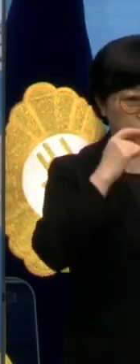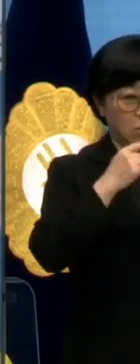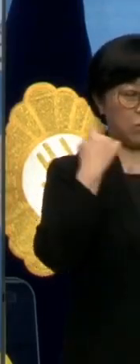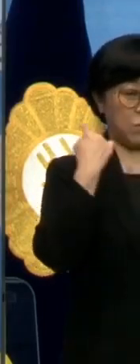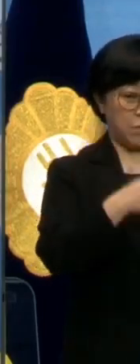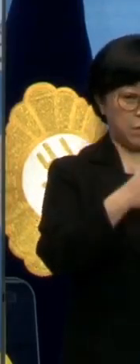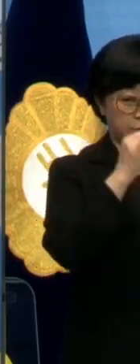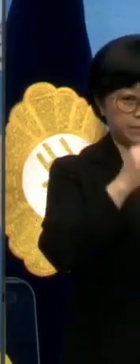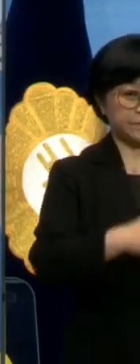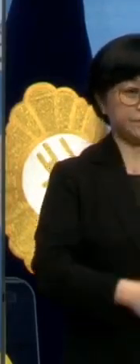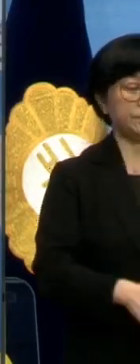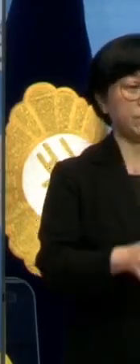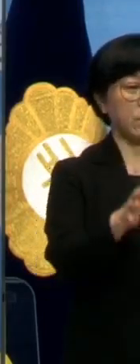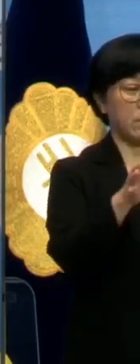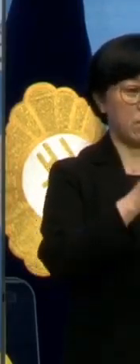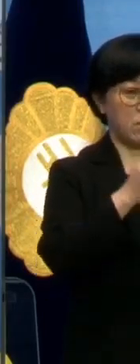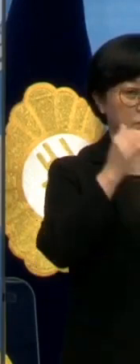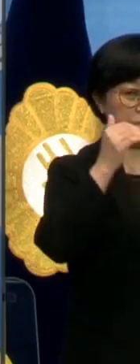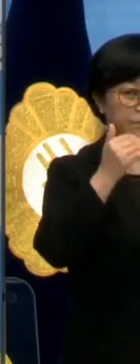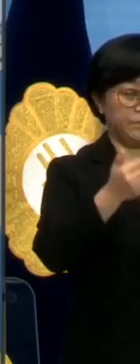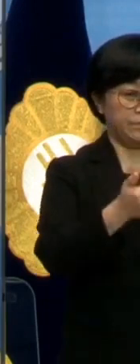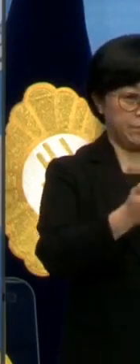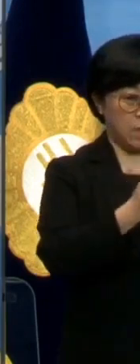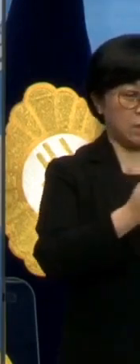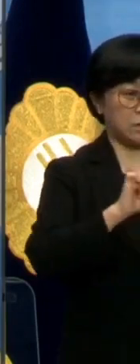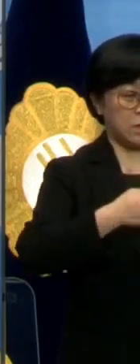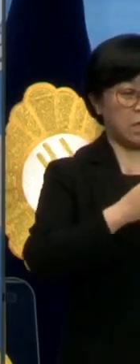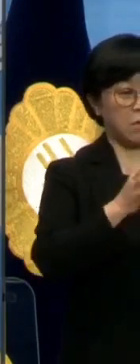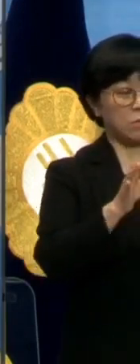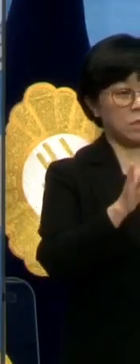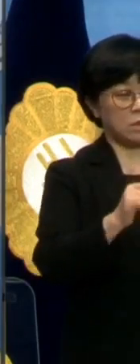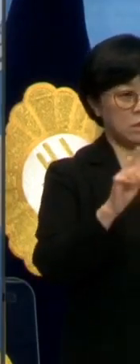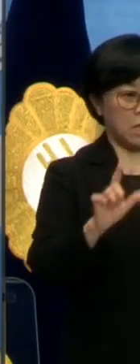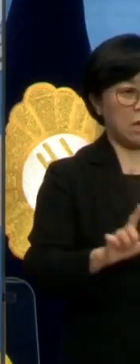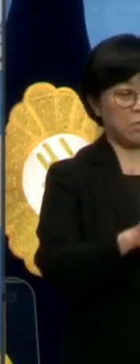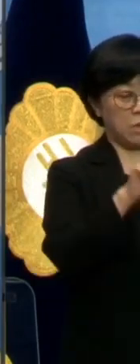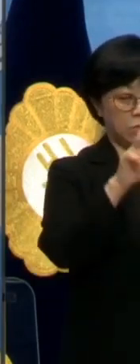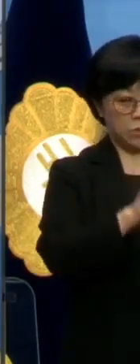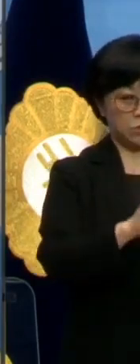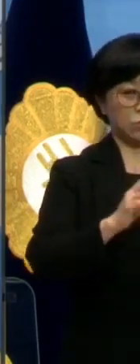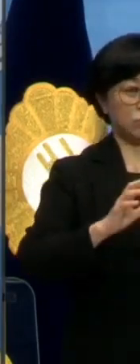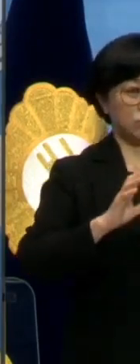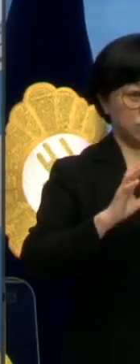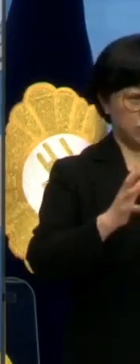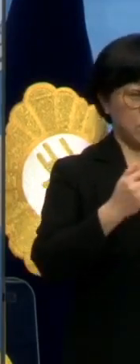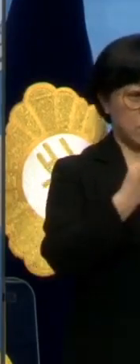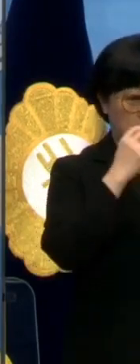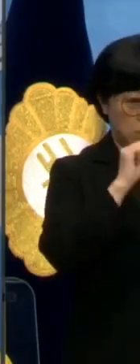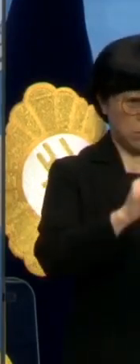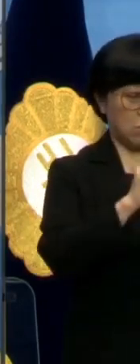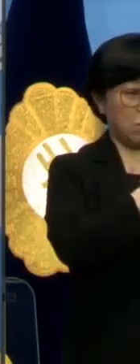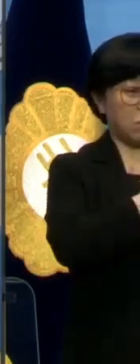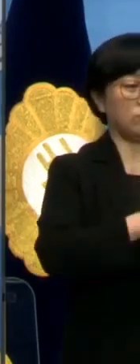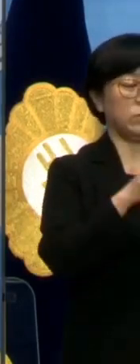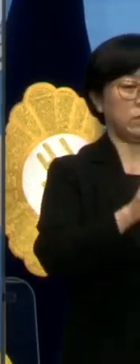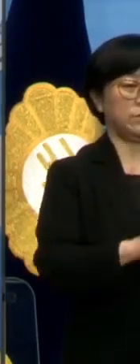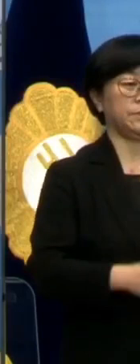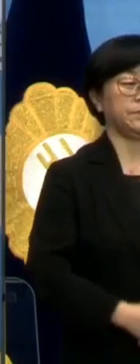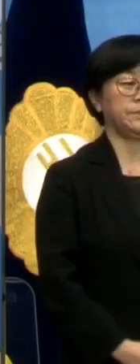있습니다. 영업금지는 자영업자의 생계가 달린 문제이며 국민의 생존권이 달린